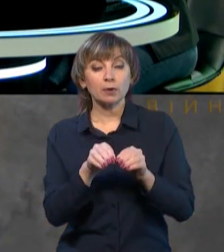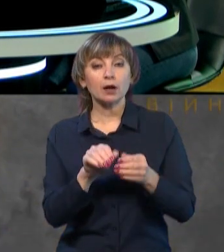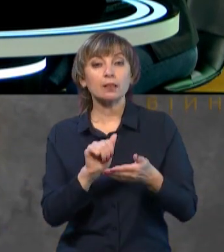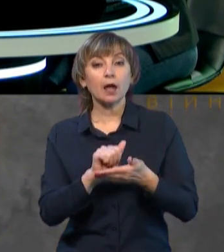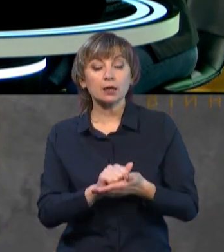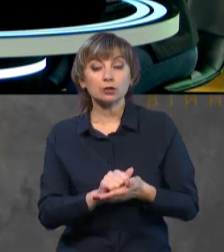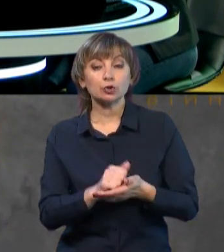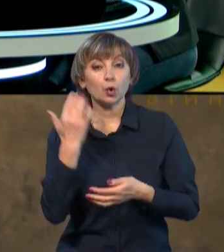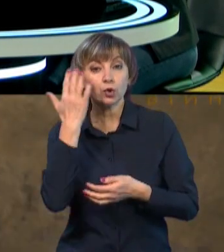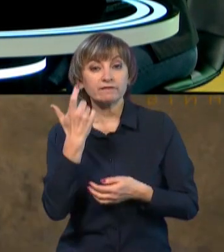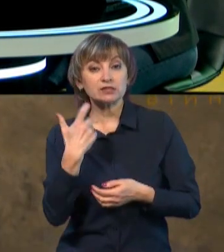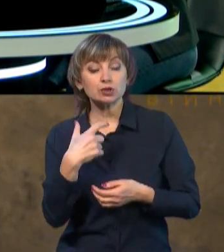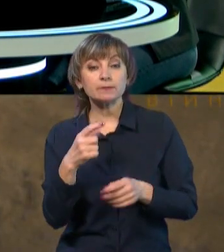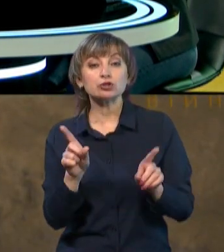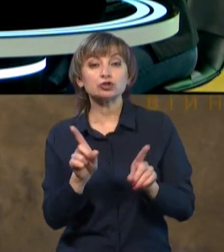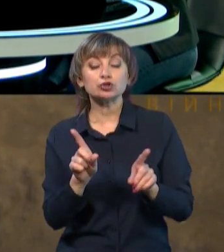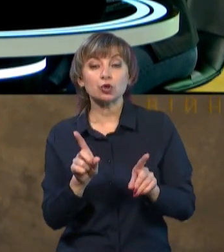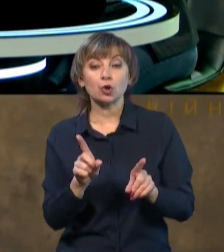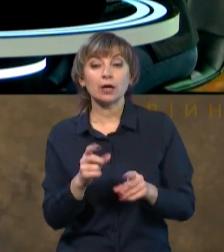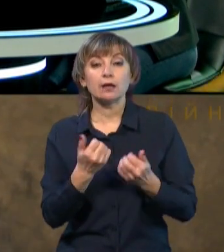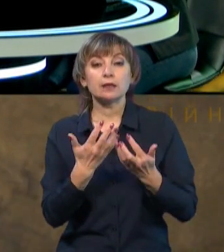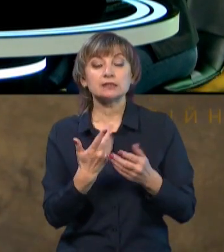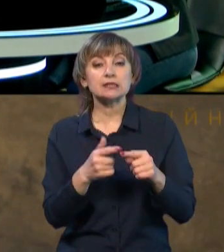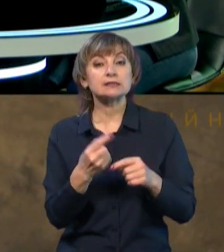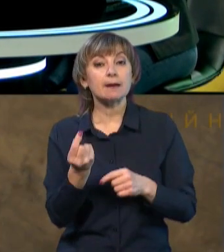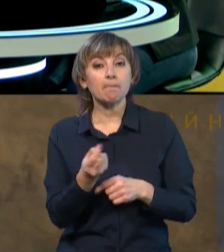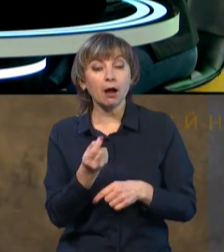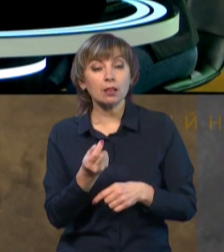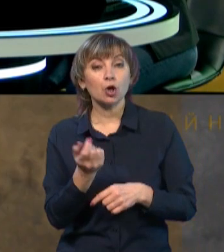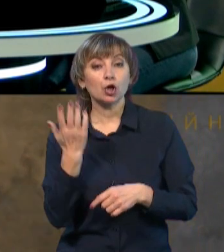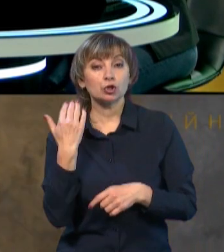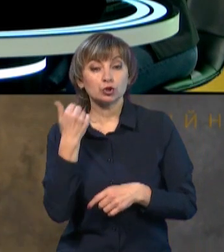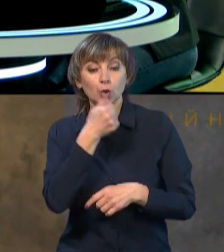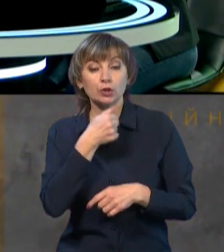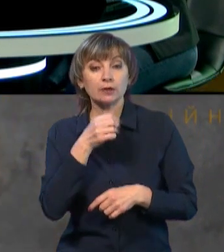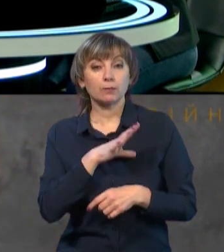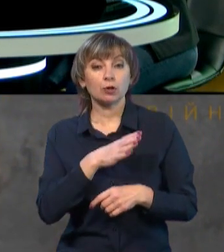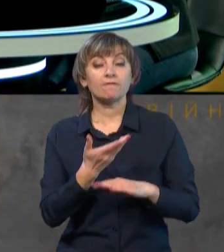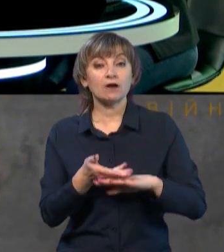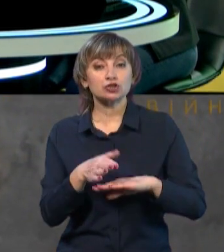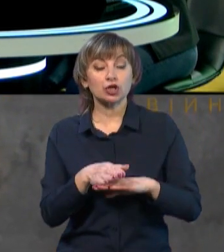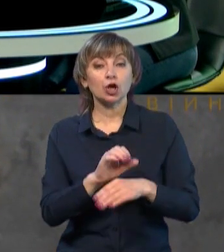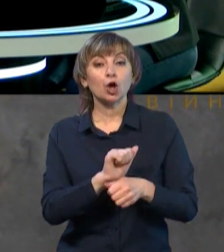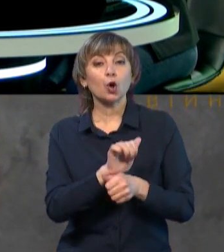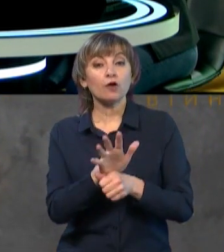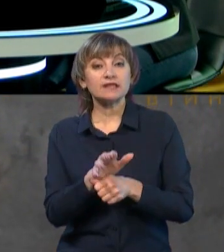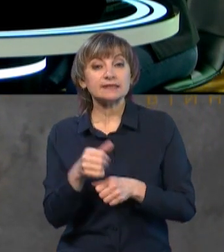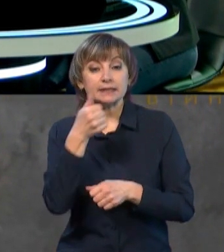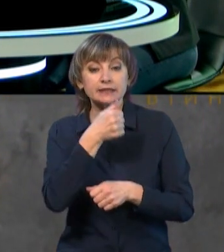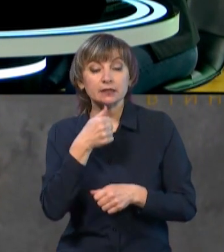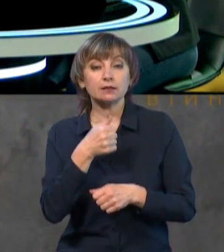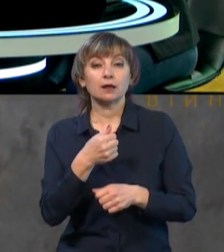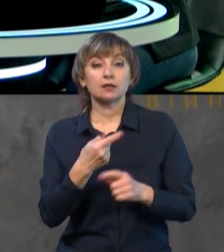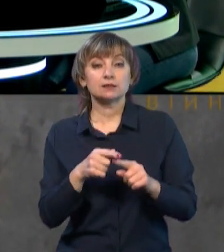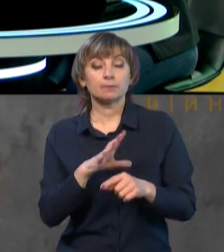накладу. Уявіть собі, що наскільки це мало. Торік було теж важкий ковідний рік, це